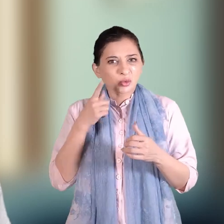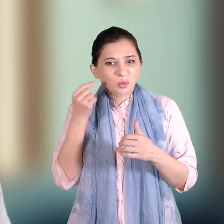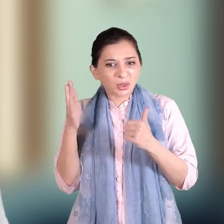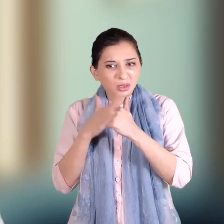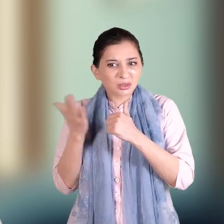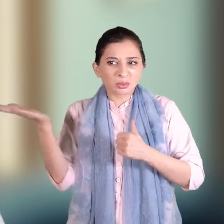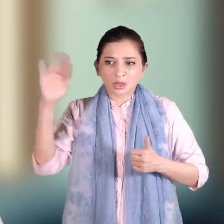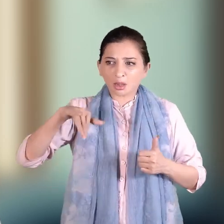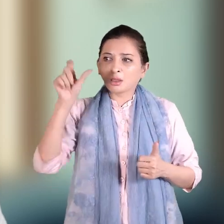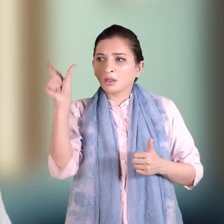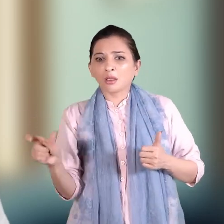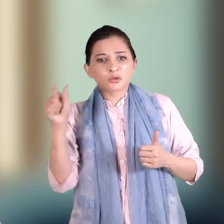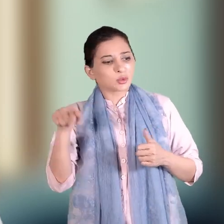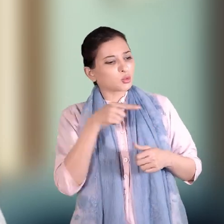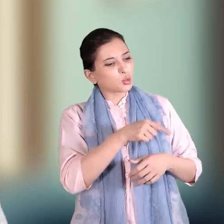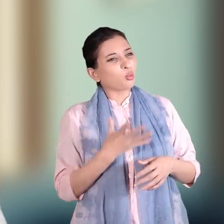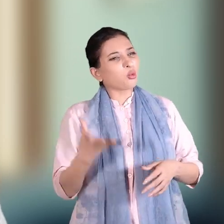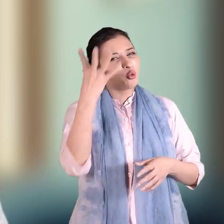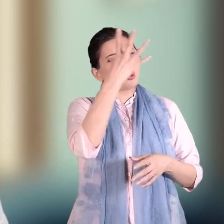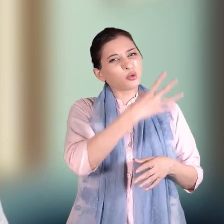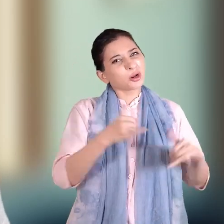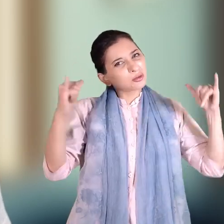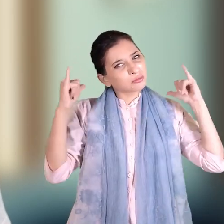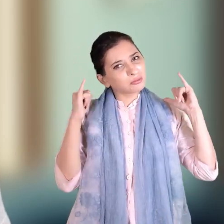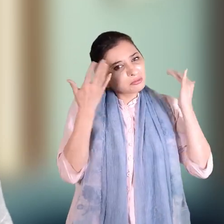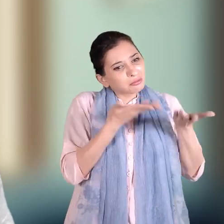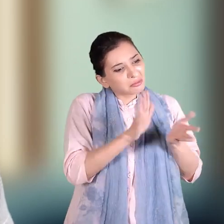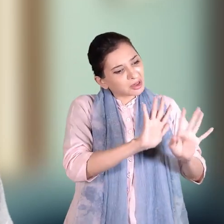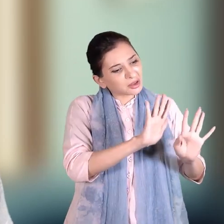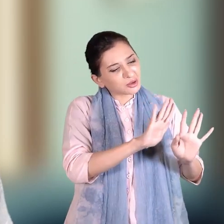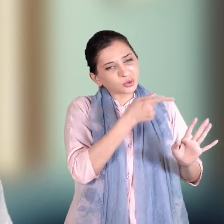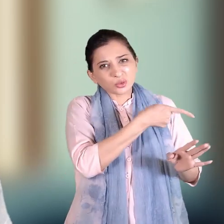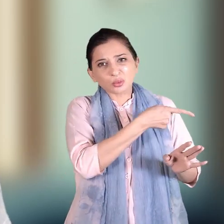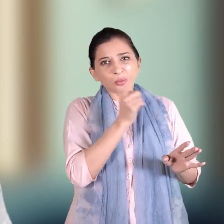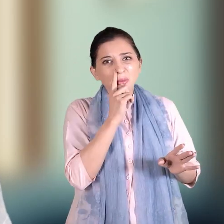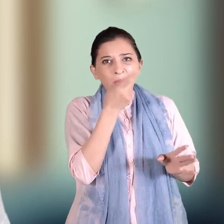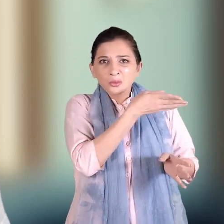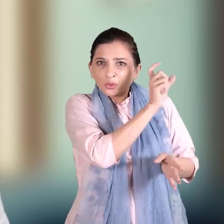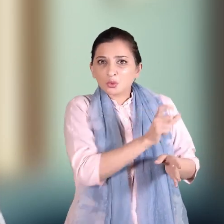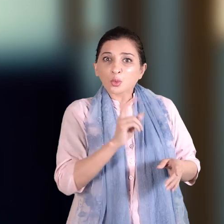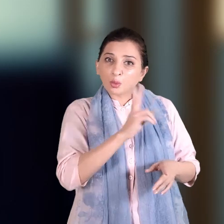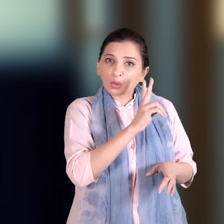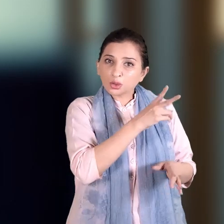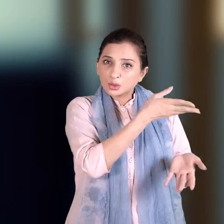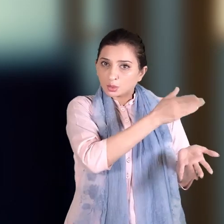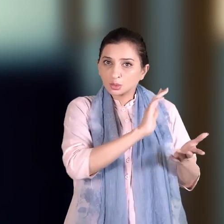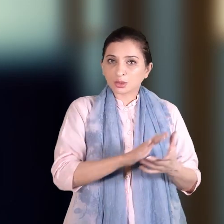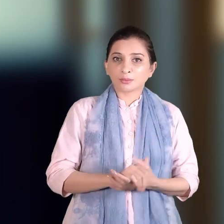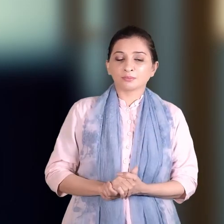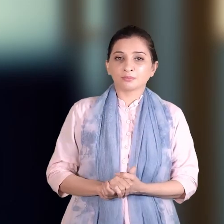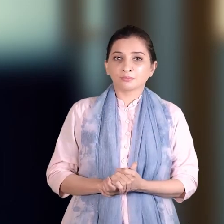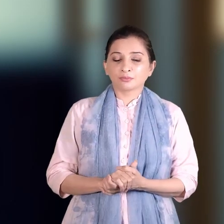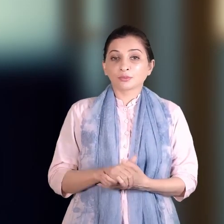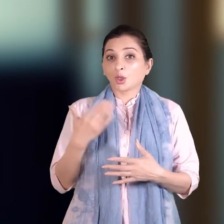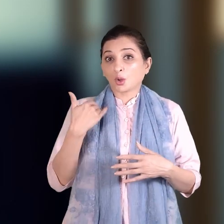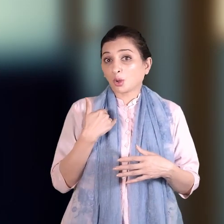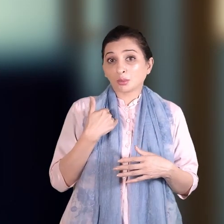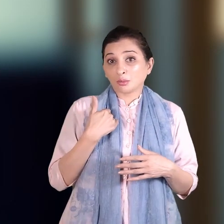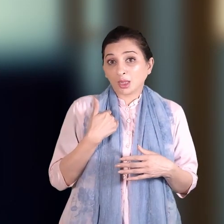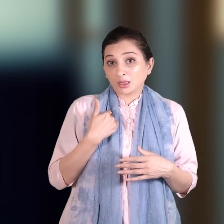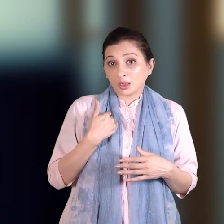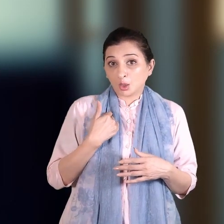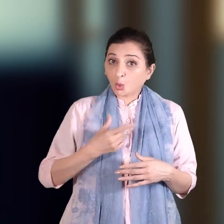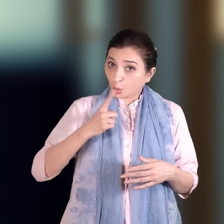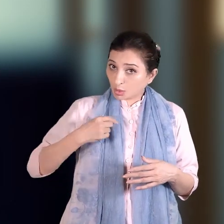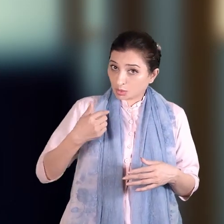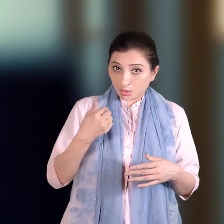तुमने पूरा दिन घर पे किया क्या है. This is a very very common statement that comes up. These are some of the aspects that I